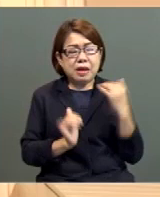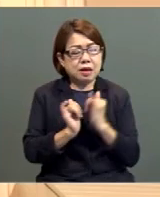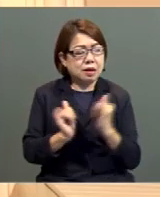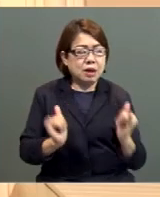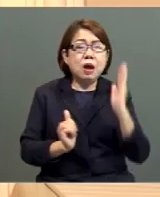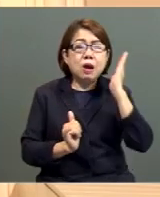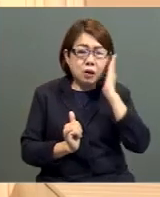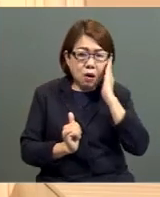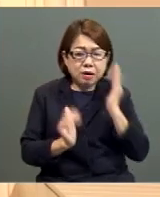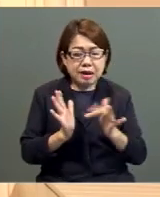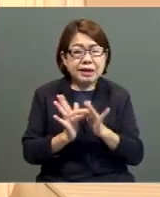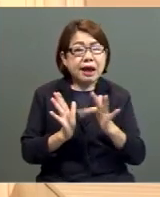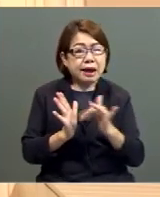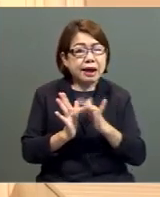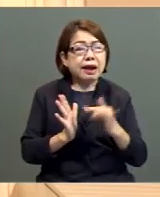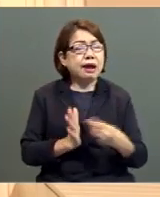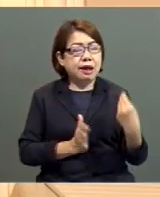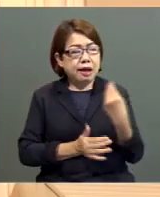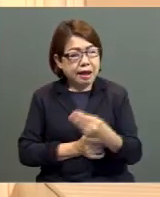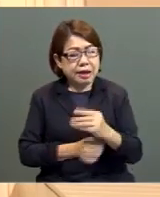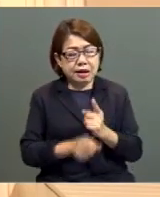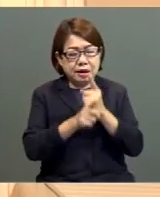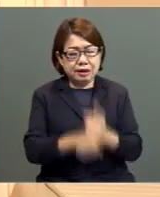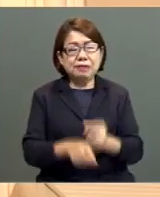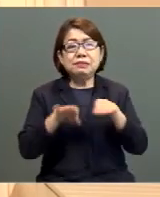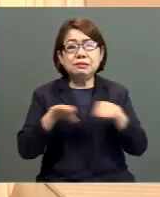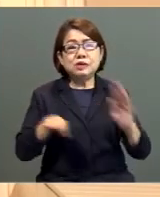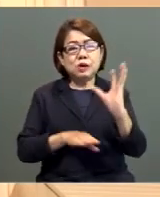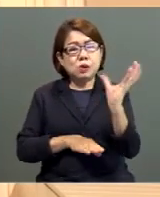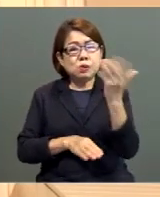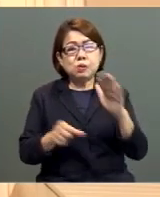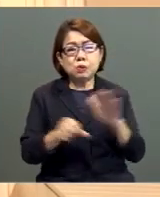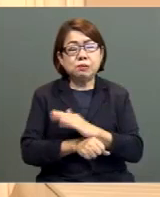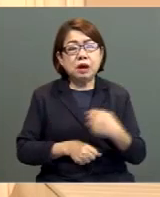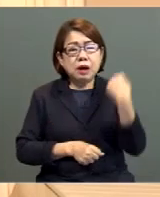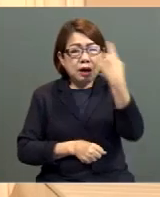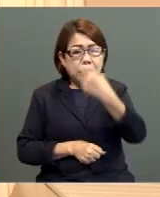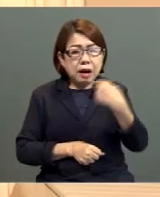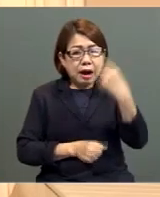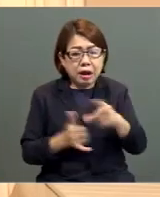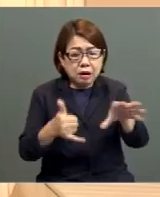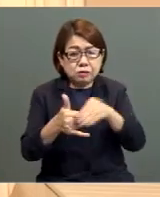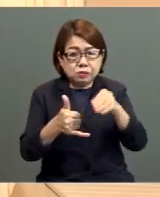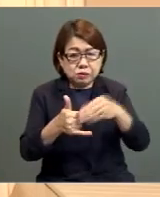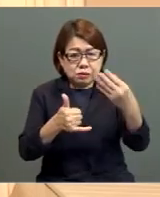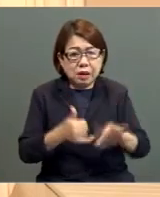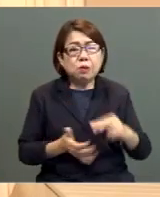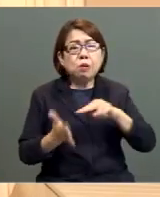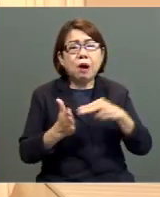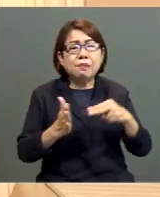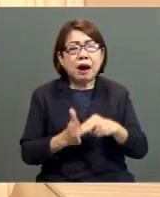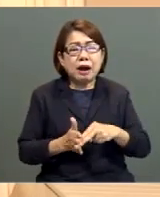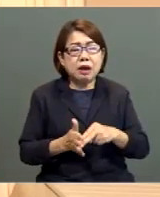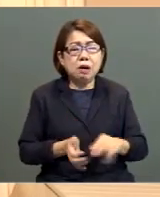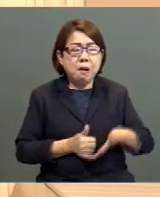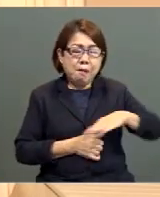ยตามมาตรฐานสากลทุกประการนอกจากนี้ผู้ป่วยในโรคนี้รัฐบาลถือว่าเป็นผู้ป่วยฉุกเฉินดัง